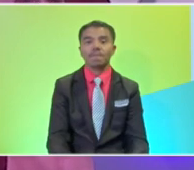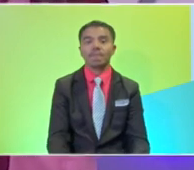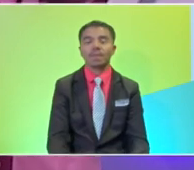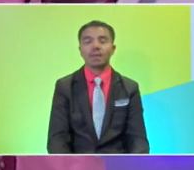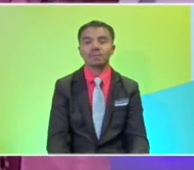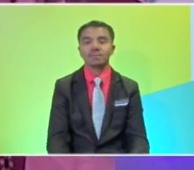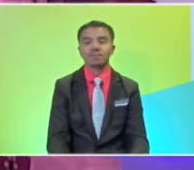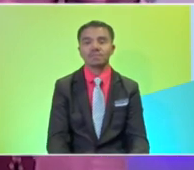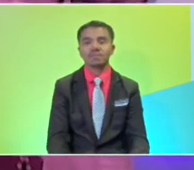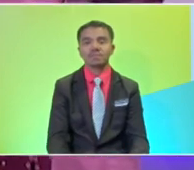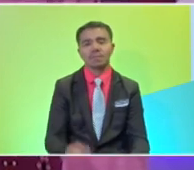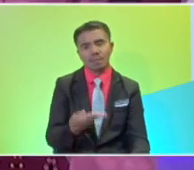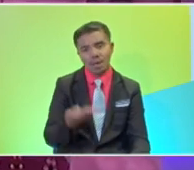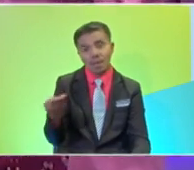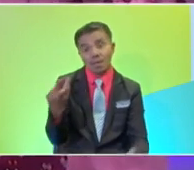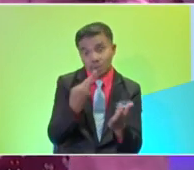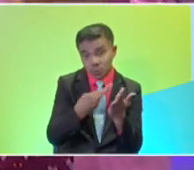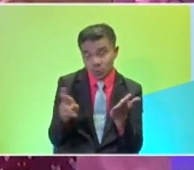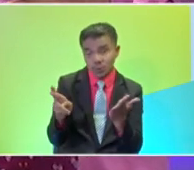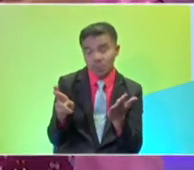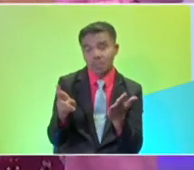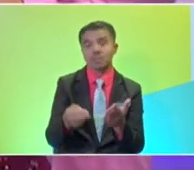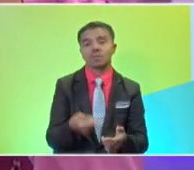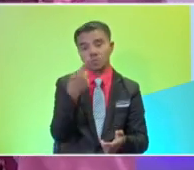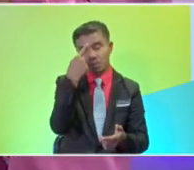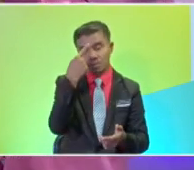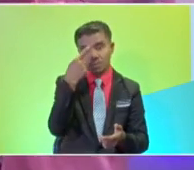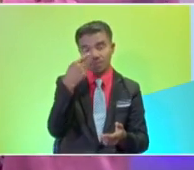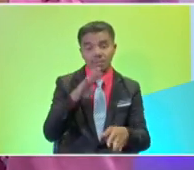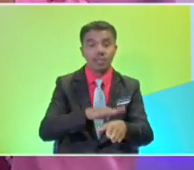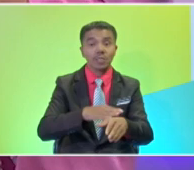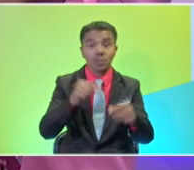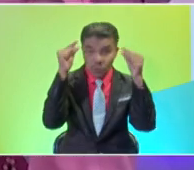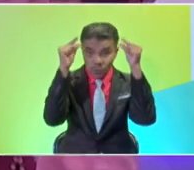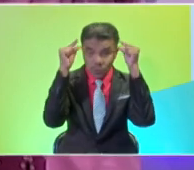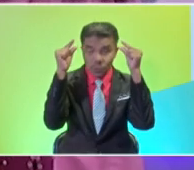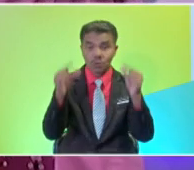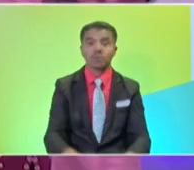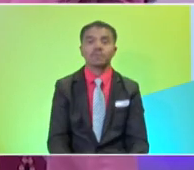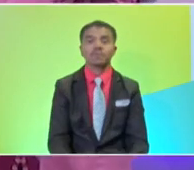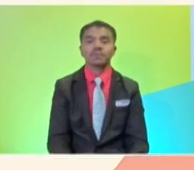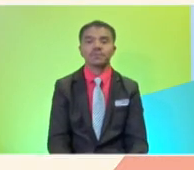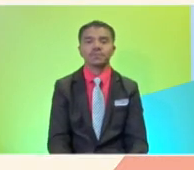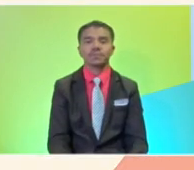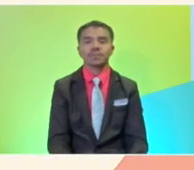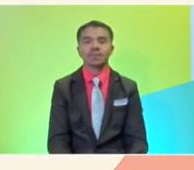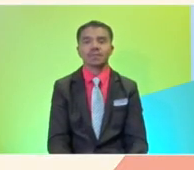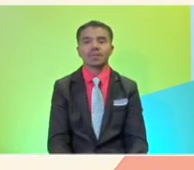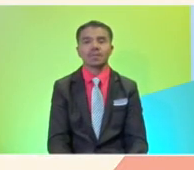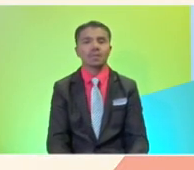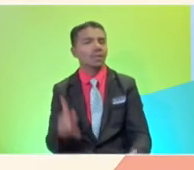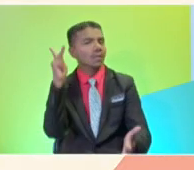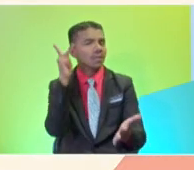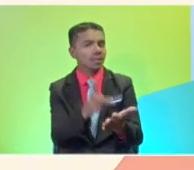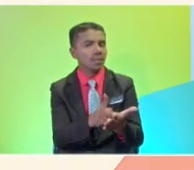Bah rujukan yang paling Tama untuk dirujuk oleh guru-guru yang kedua Aiman asal kita nak menalp pasti Aiman Bagaimanakah cara